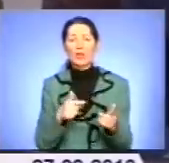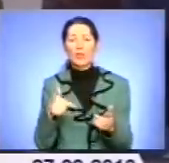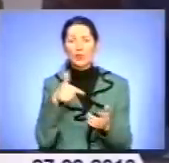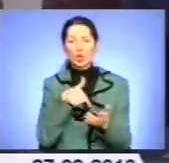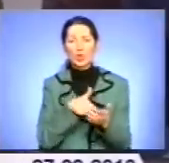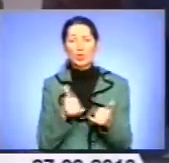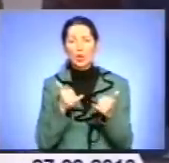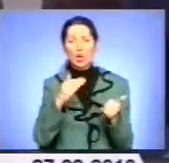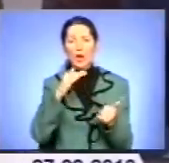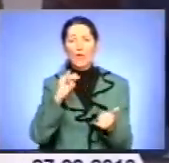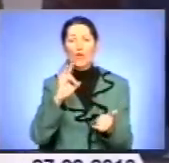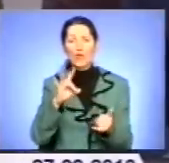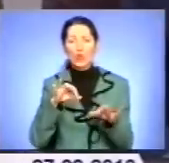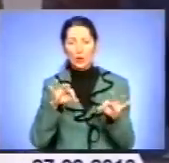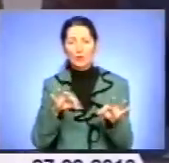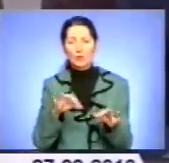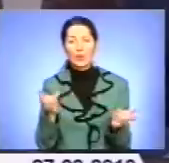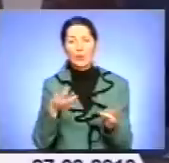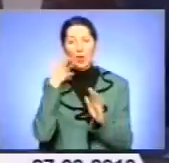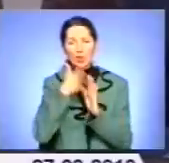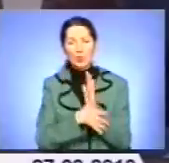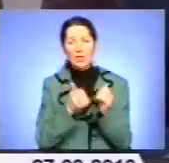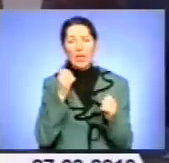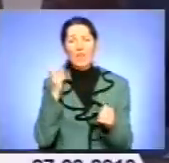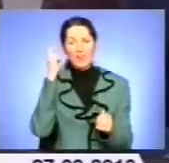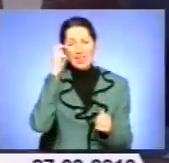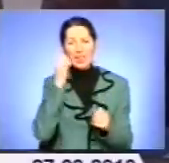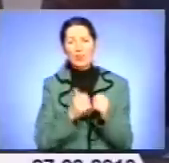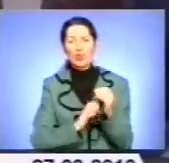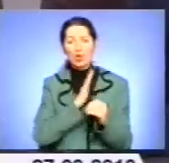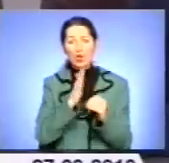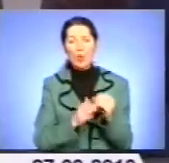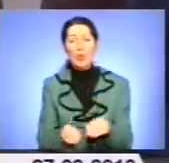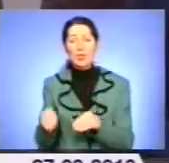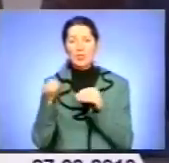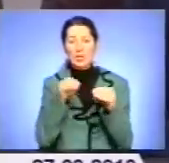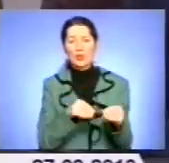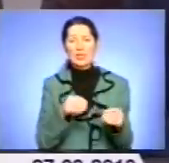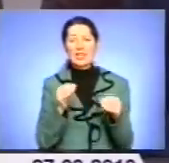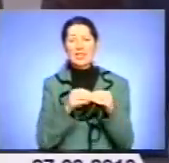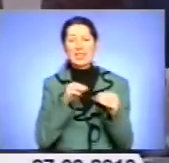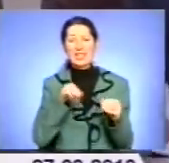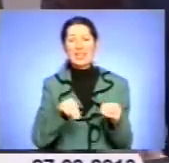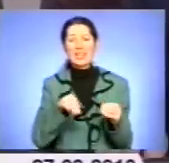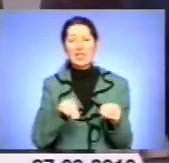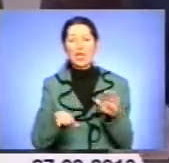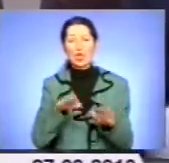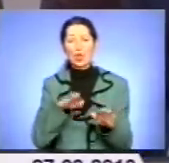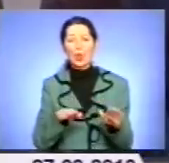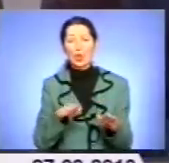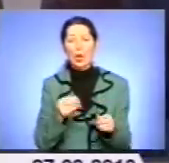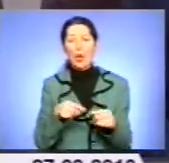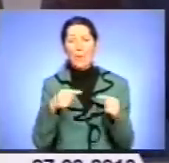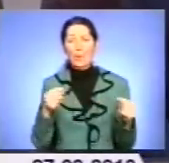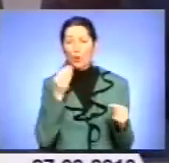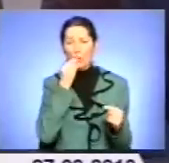в Київ щодоби завозяться десятки тисяч тонн вантажів, товарів першої необхідності, продуктів харчування та